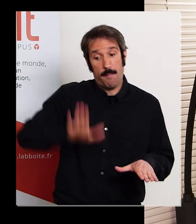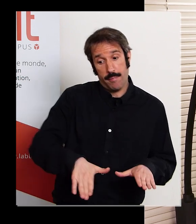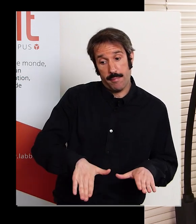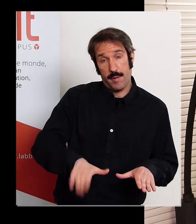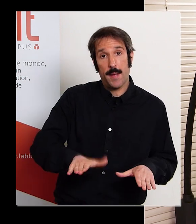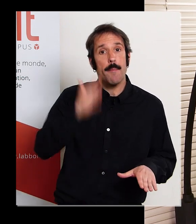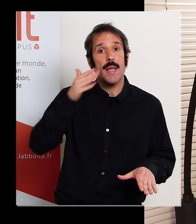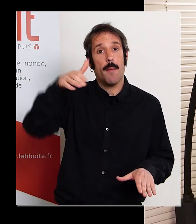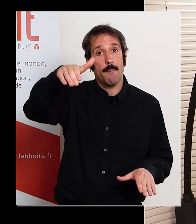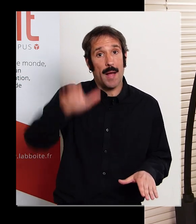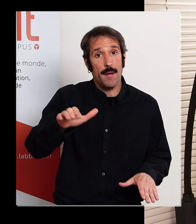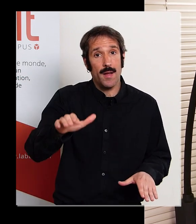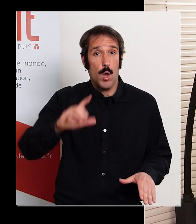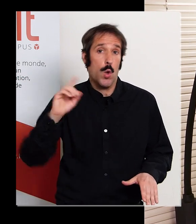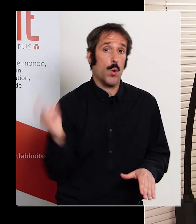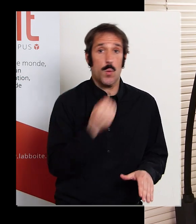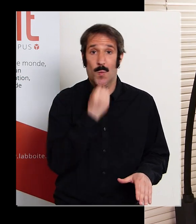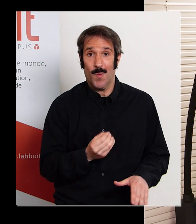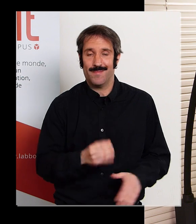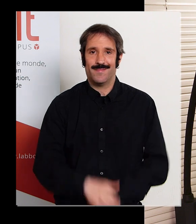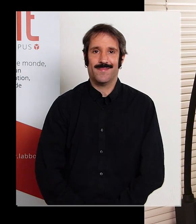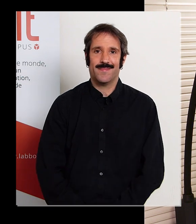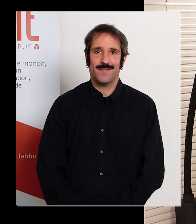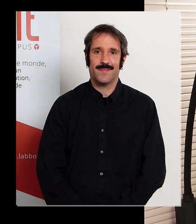utiliser la pédale. Si vous le refermez, tout le système fonctionne.